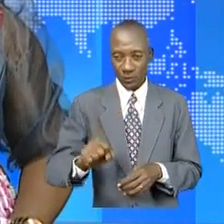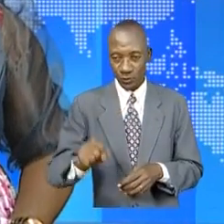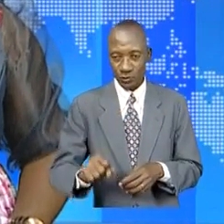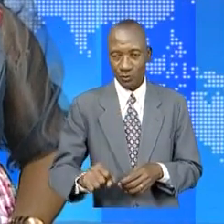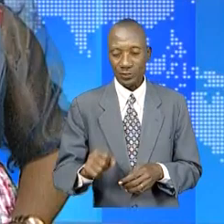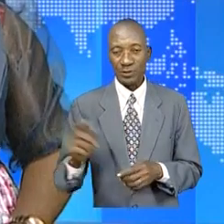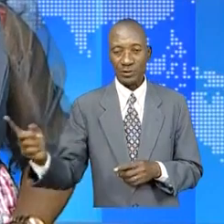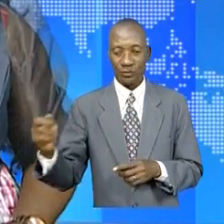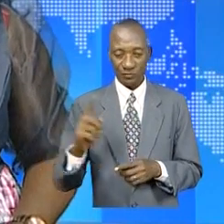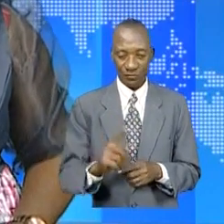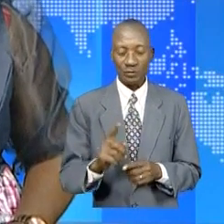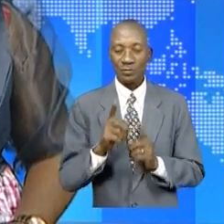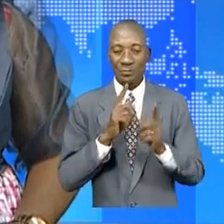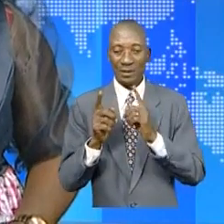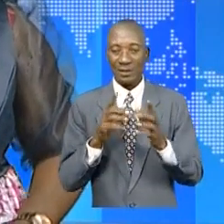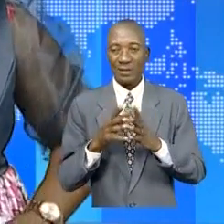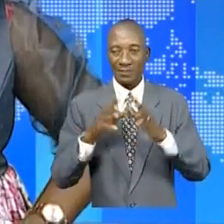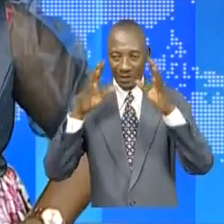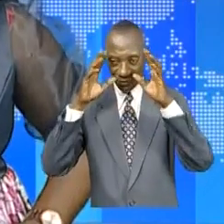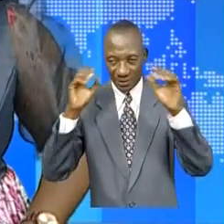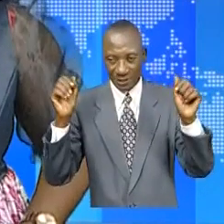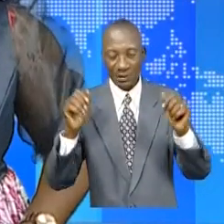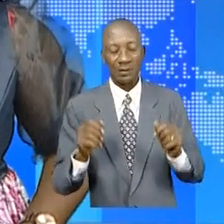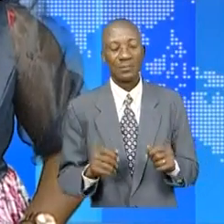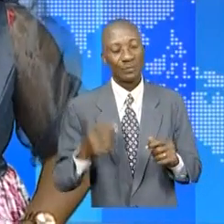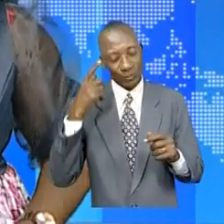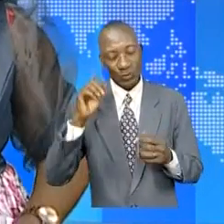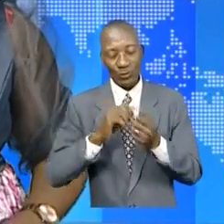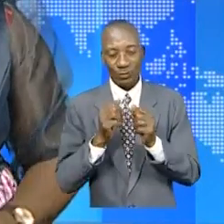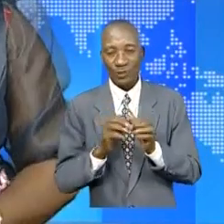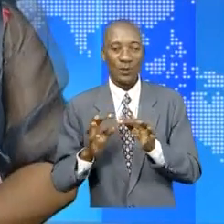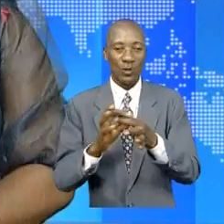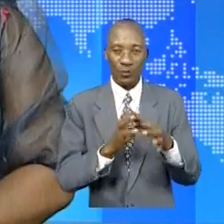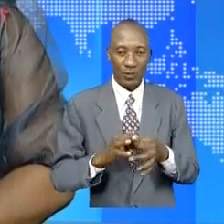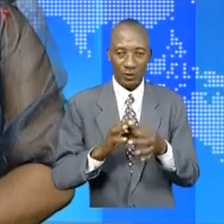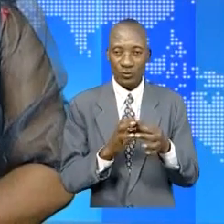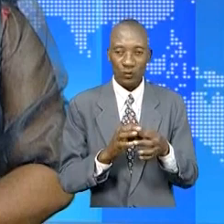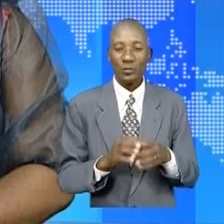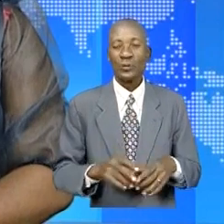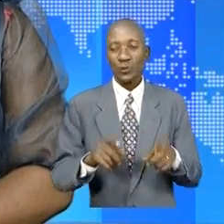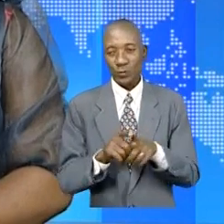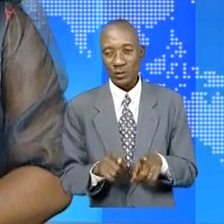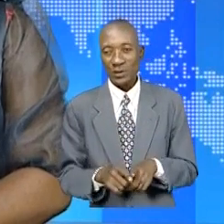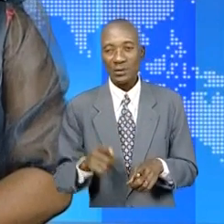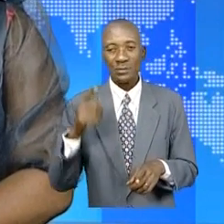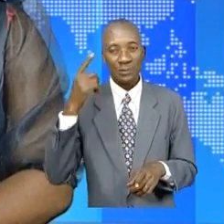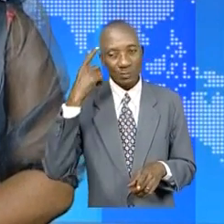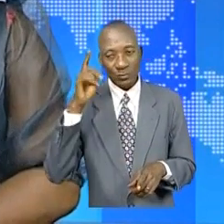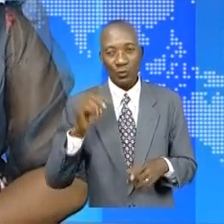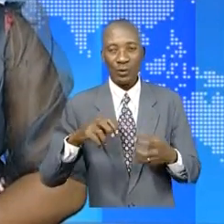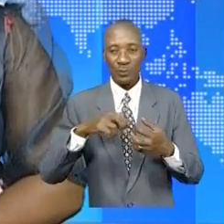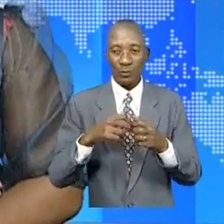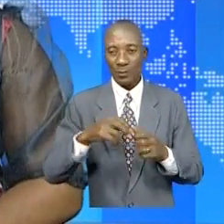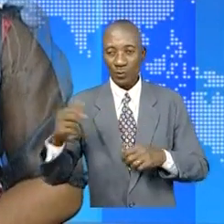et Pretoria, qui fournit déjà d'importants éléments dans les troupes de la brigade d'intervention au sein de la